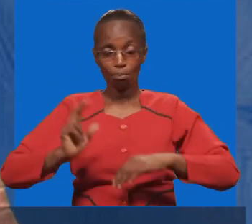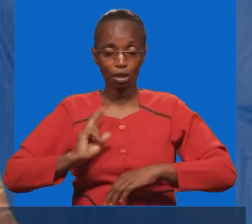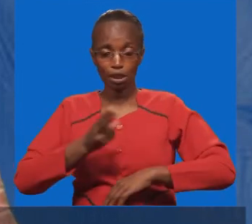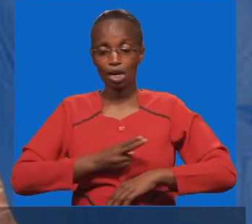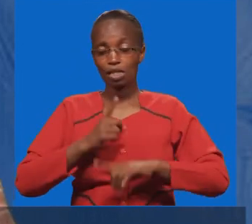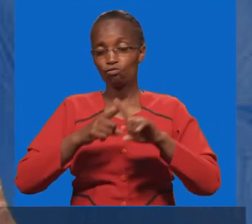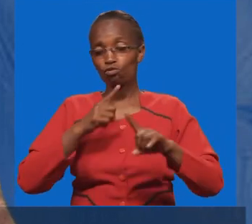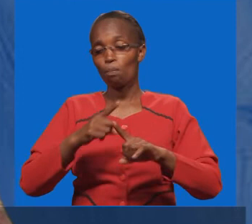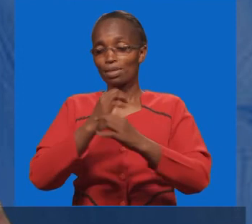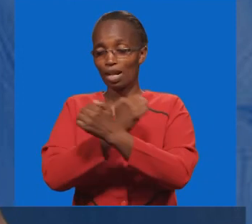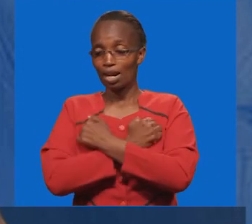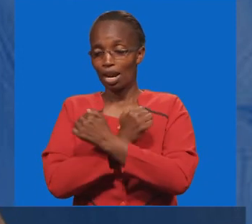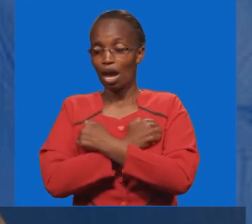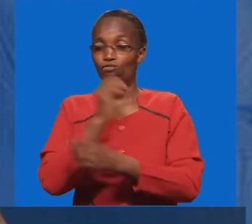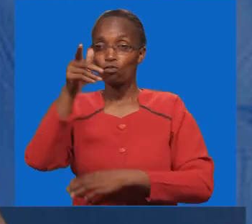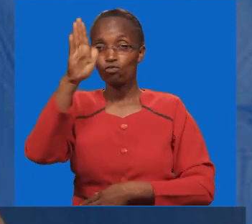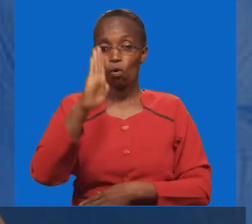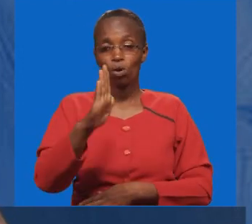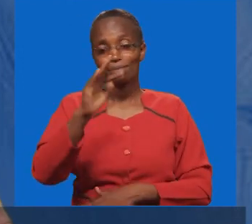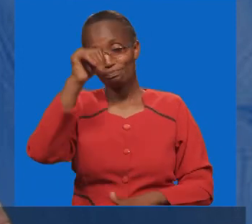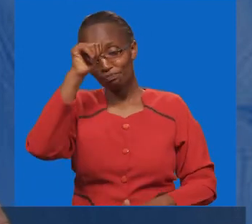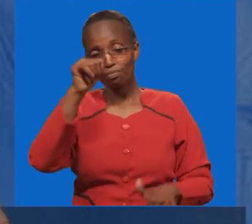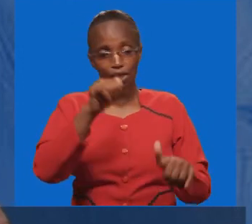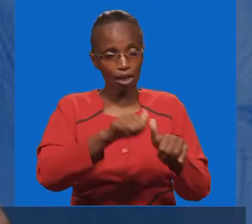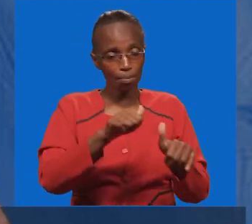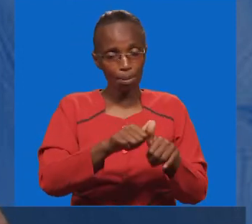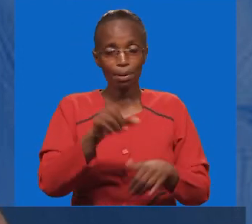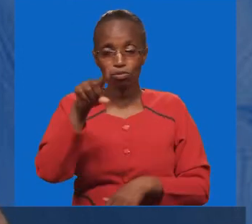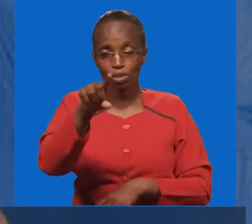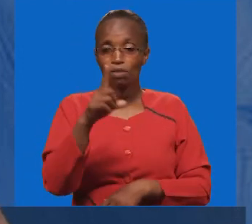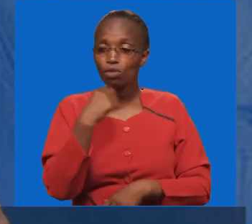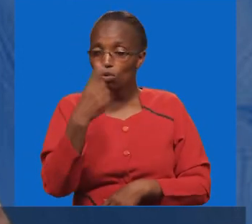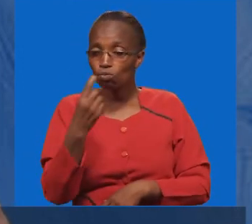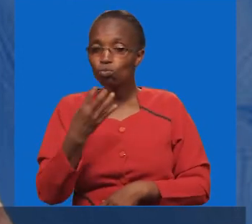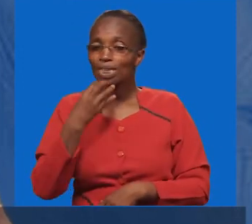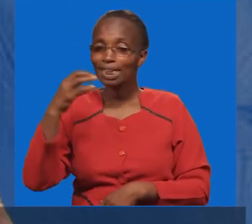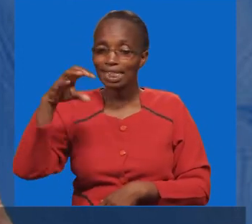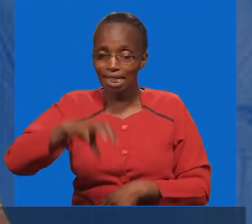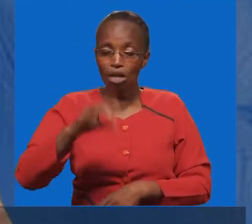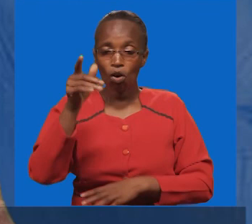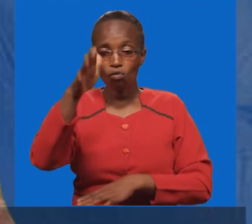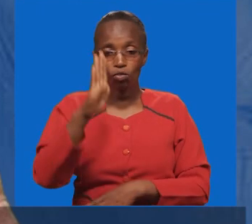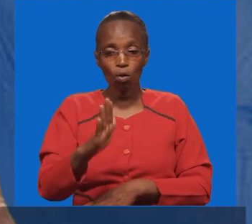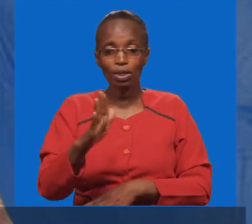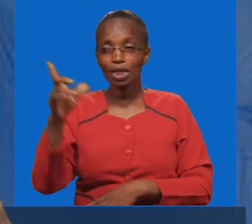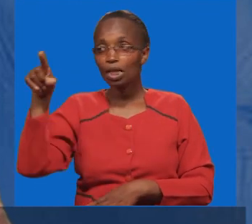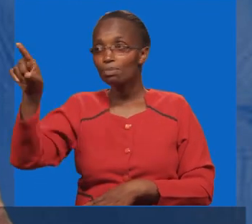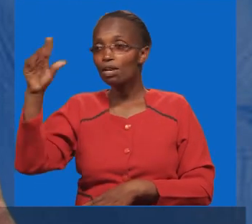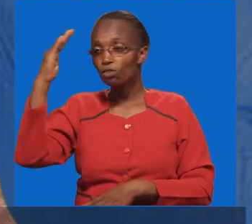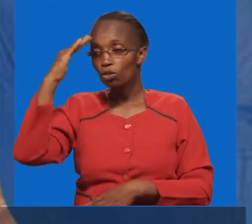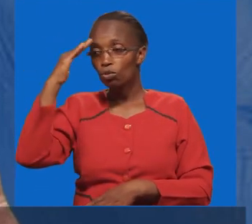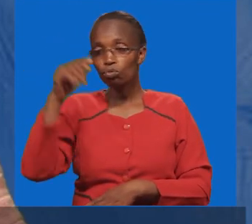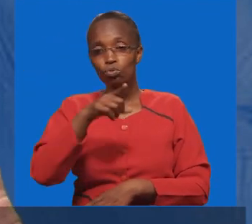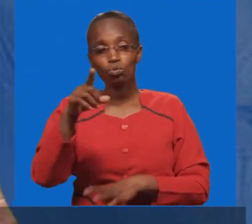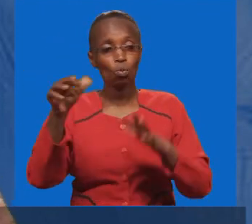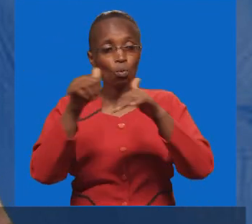huo upendo wa Mwenyezi Mungu kwetu. Kumbuka ya kwamba wewe ni mtoto wa Mungu, na Mungu